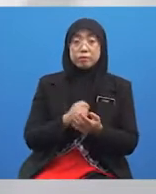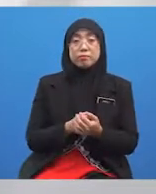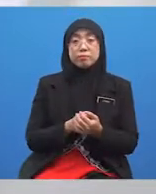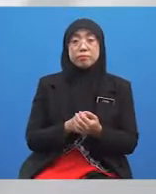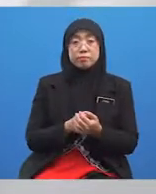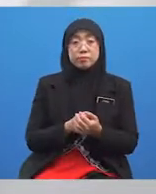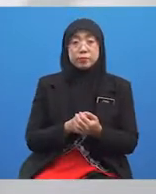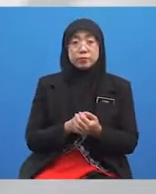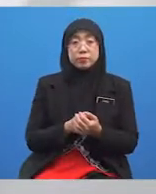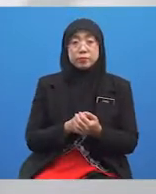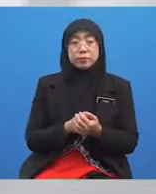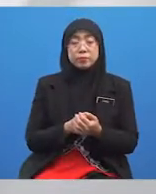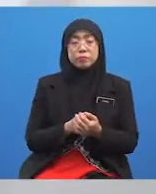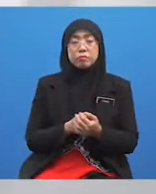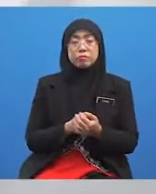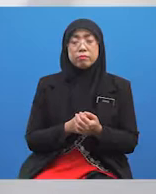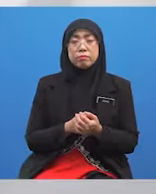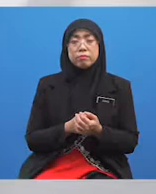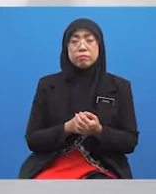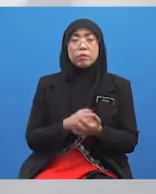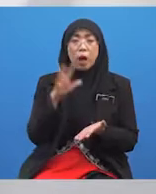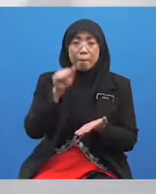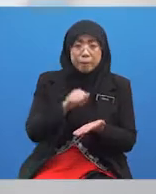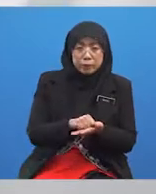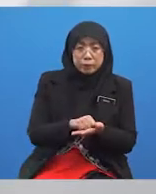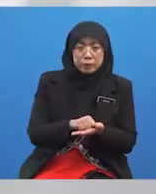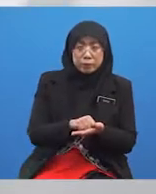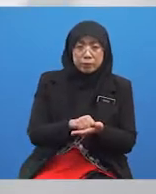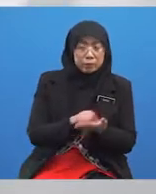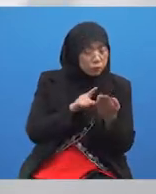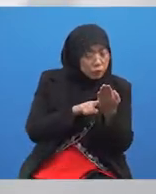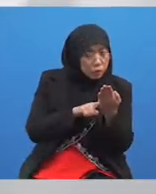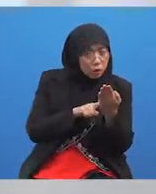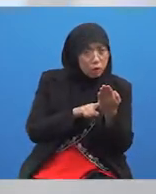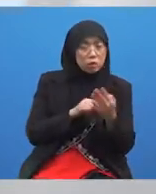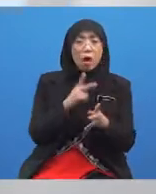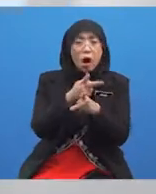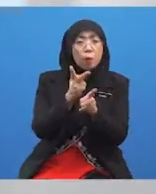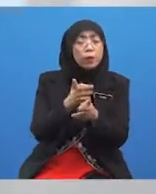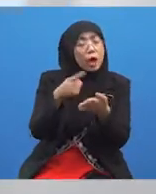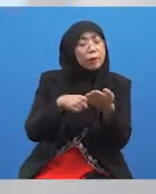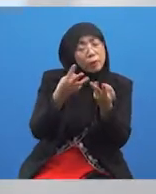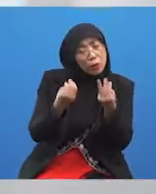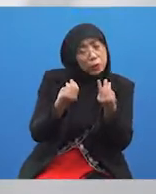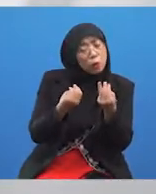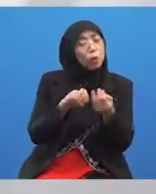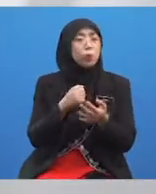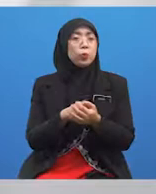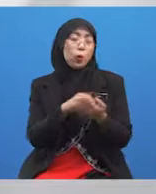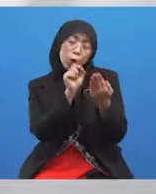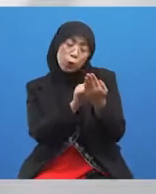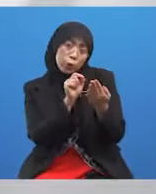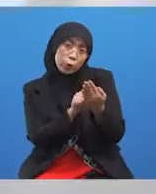produk. Akhirnya, syarikat akan membuat pesanan daripada pembekal yang telah terpilih berdasarkan spesifikasi